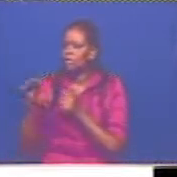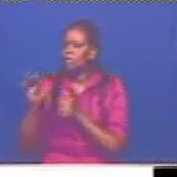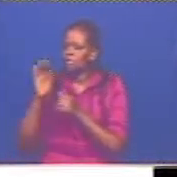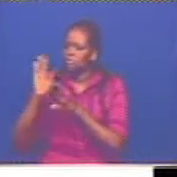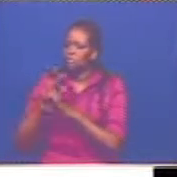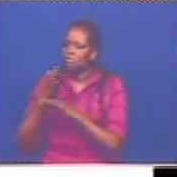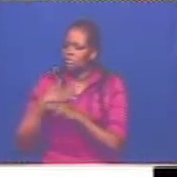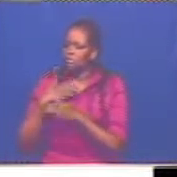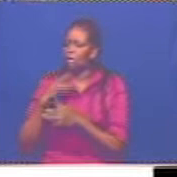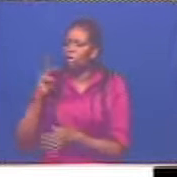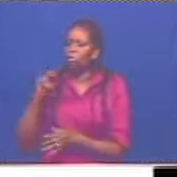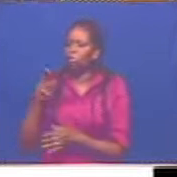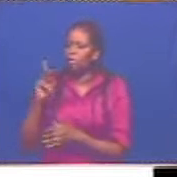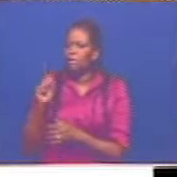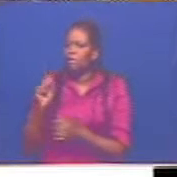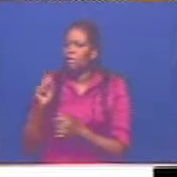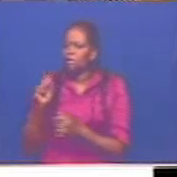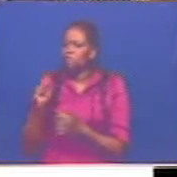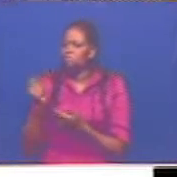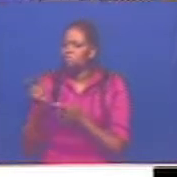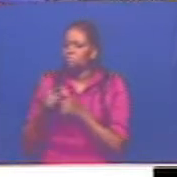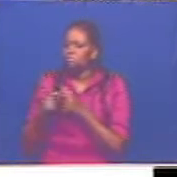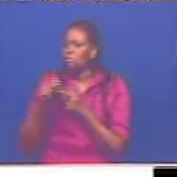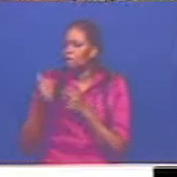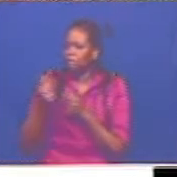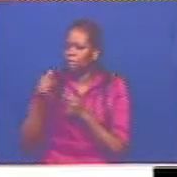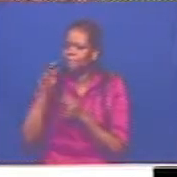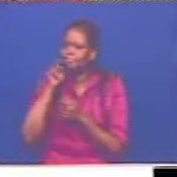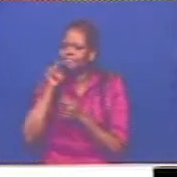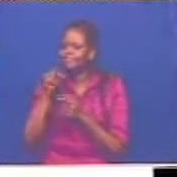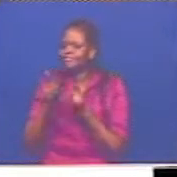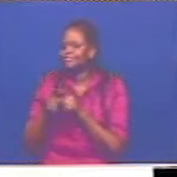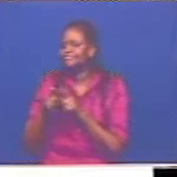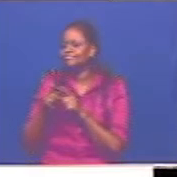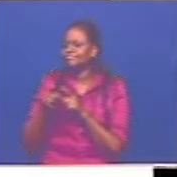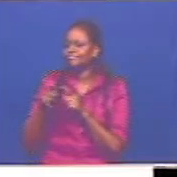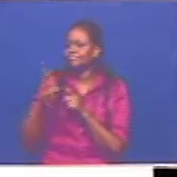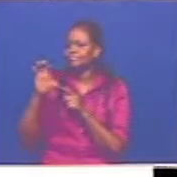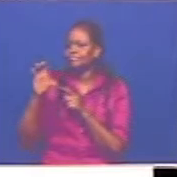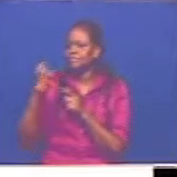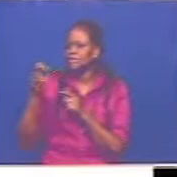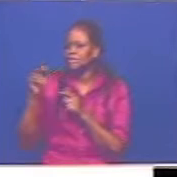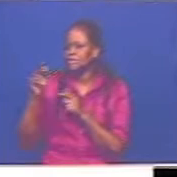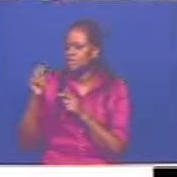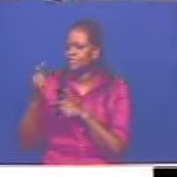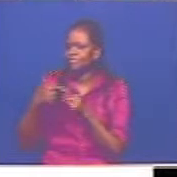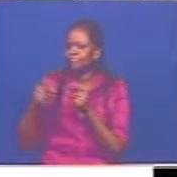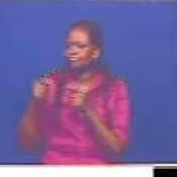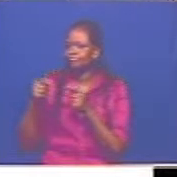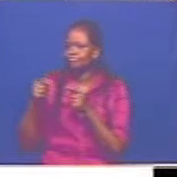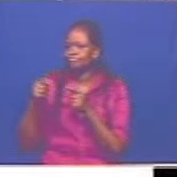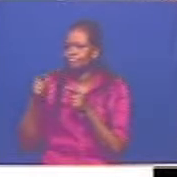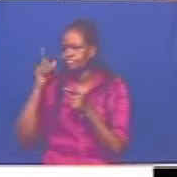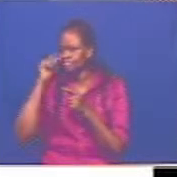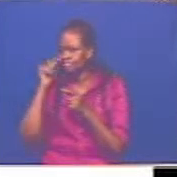ukiangalia the time ile songs za Nigeria zinaenda kama chakacha. Mm-hmm. Chakacha imetoka hapa Kenya bwana, from coast. Mm-hmm. So wao wamekuja hapa wameiba